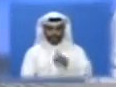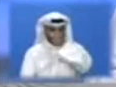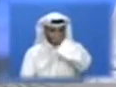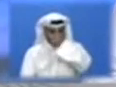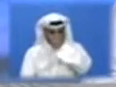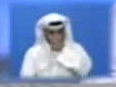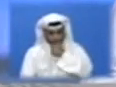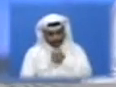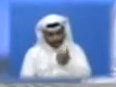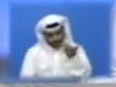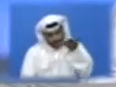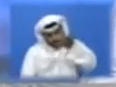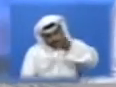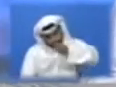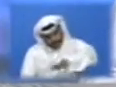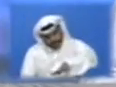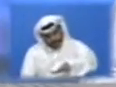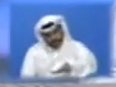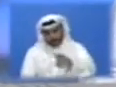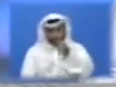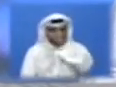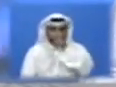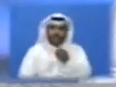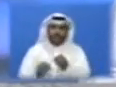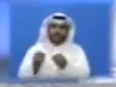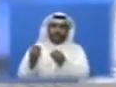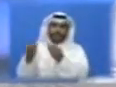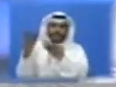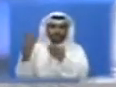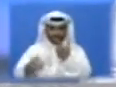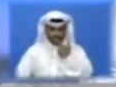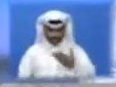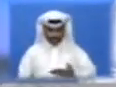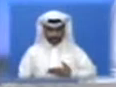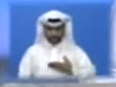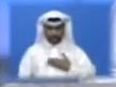سيداتي وسادتي، البقاء لله. انتقل إلى رحمة الله تعالى